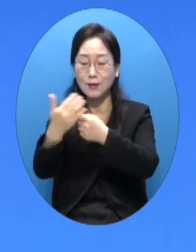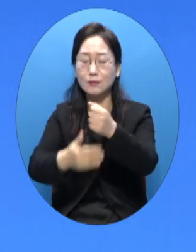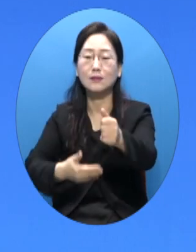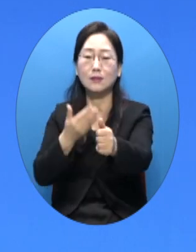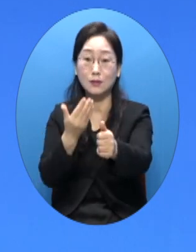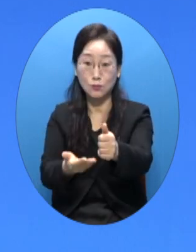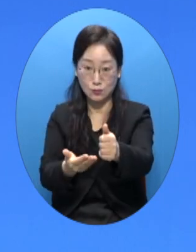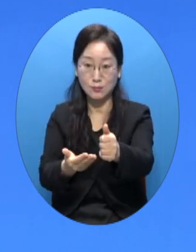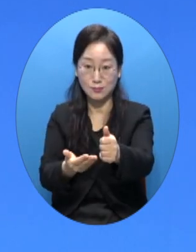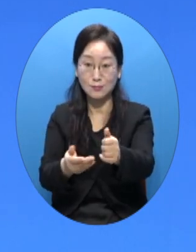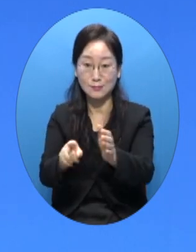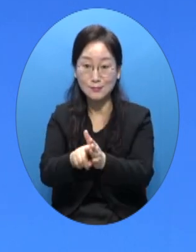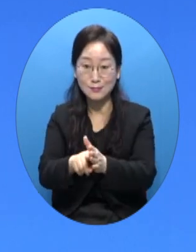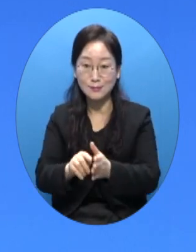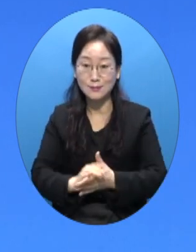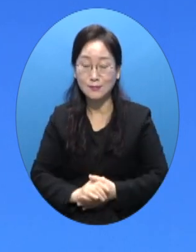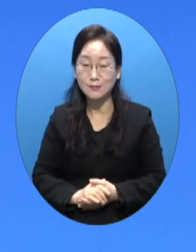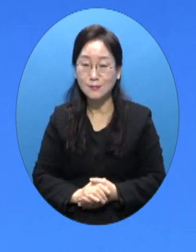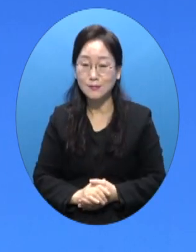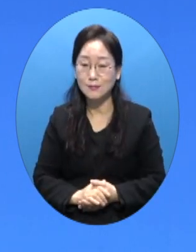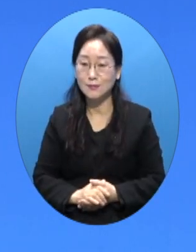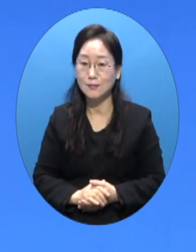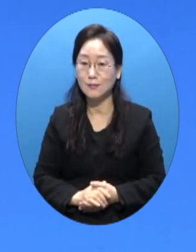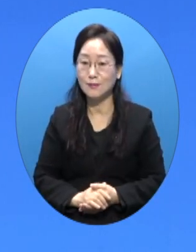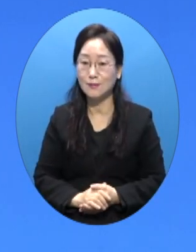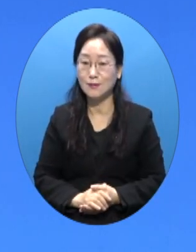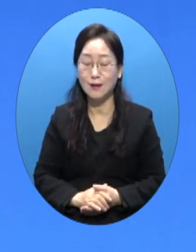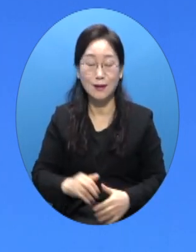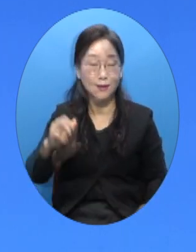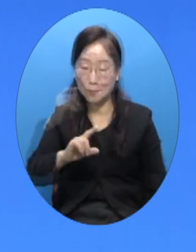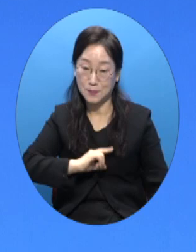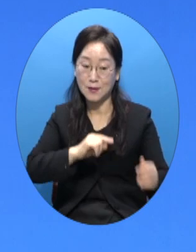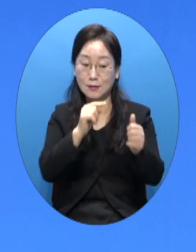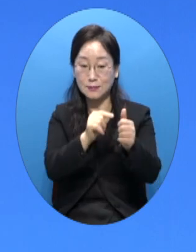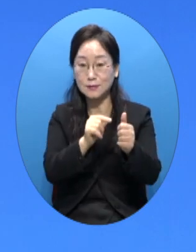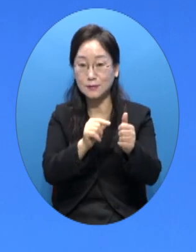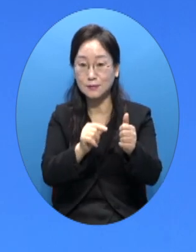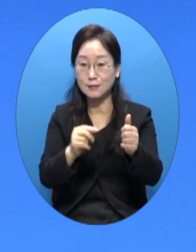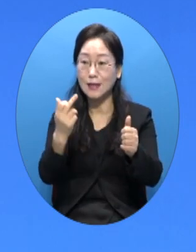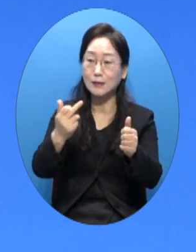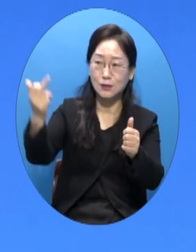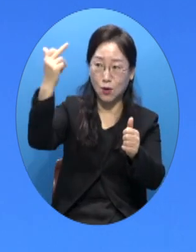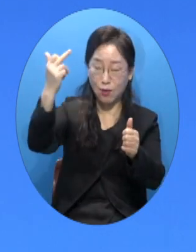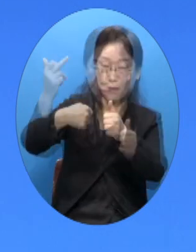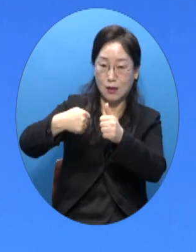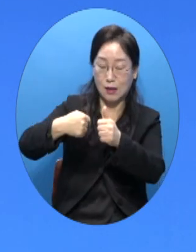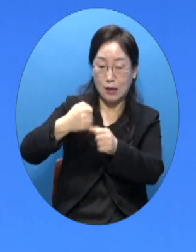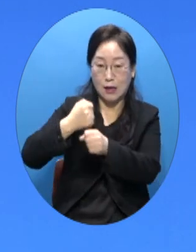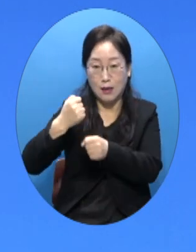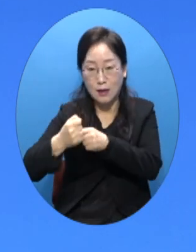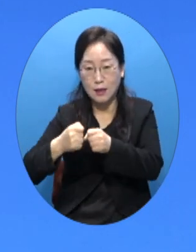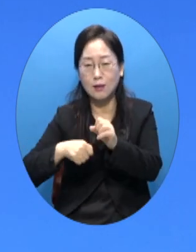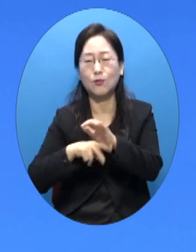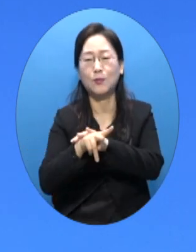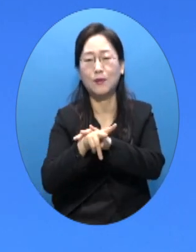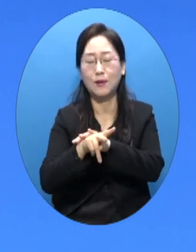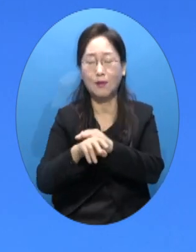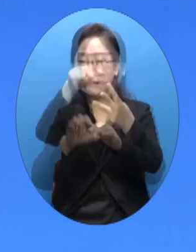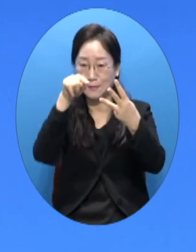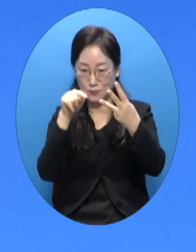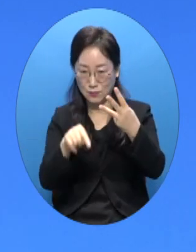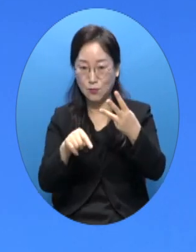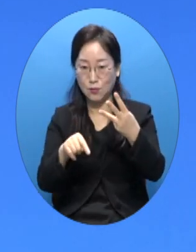베풀어 주실 것입니다 아멘 야곱이 형 애을 피해서 외삼촌